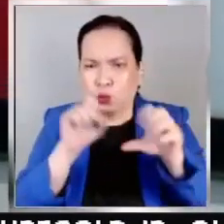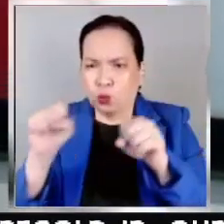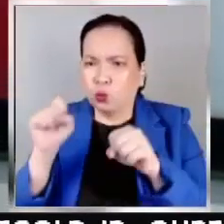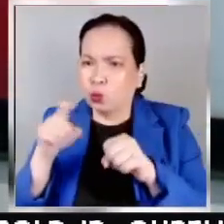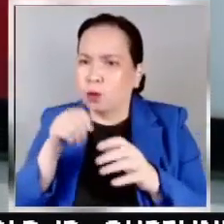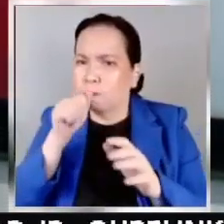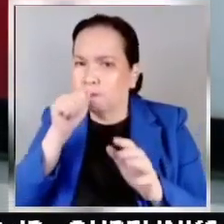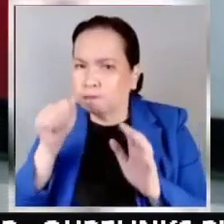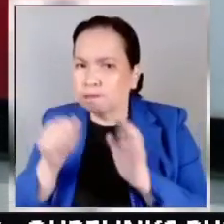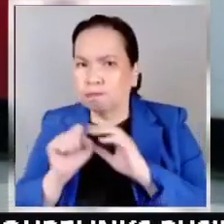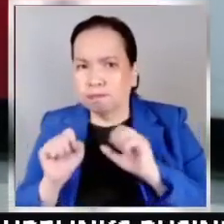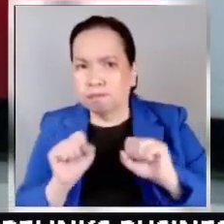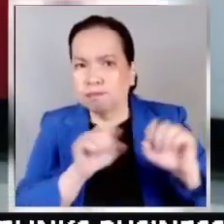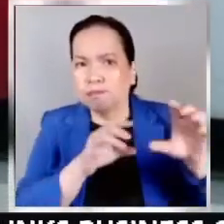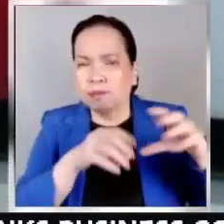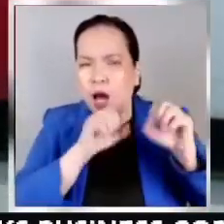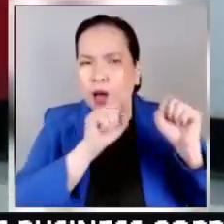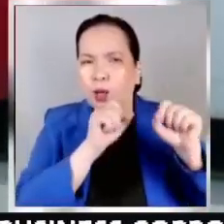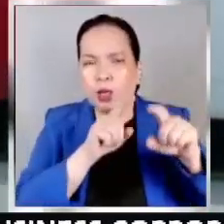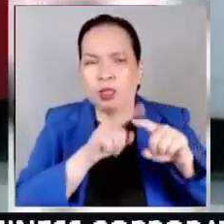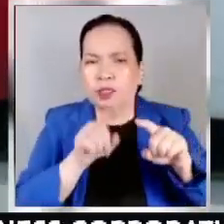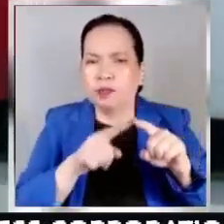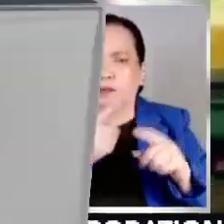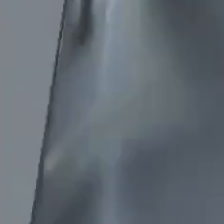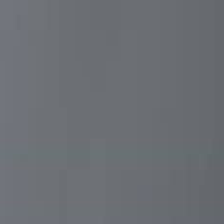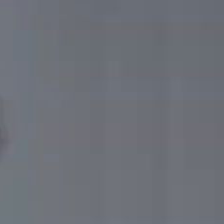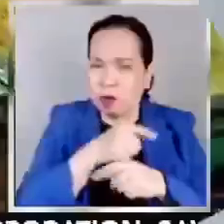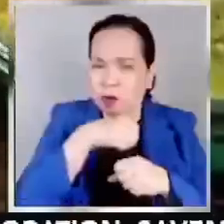produkto sa bansa. Nakatutok si Sandra Aguinaldo.